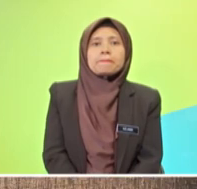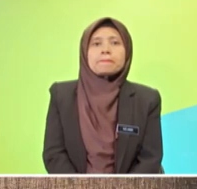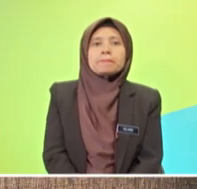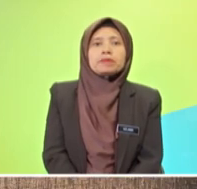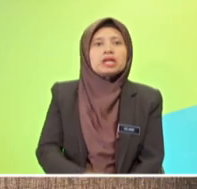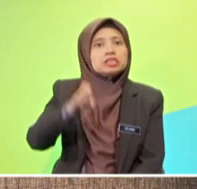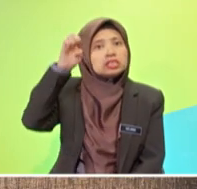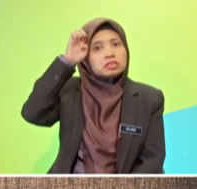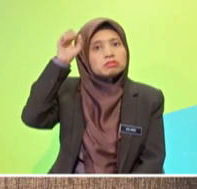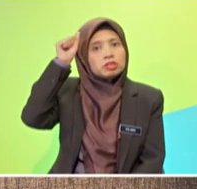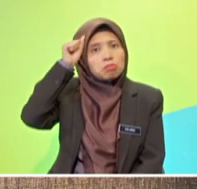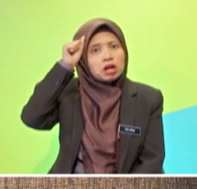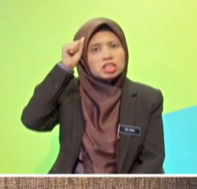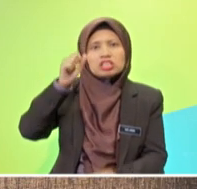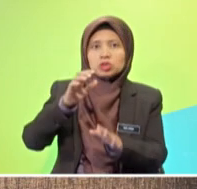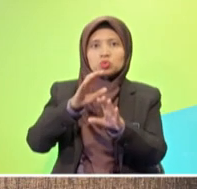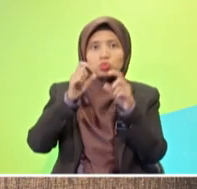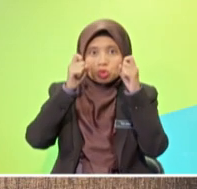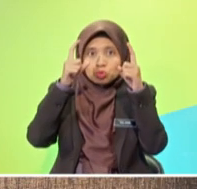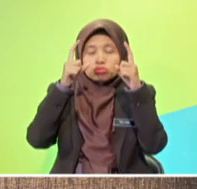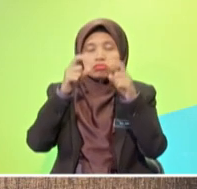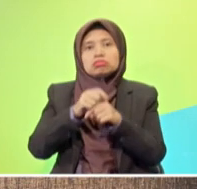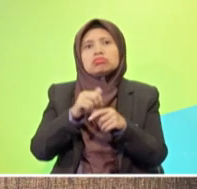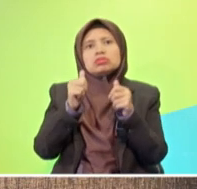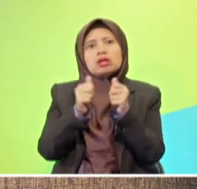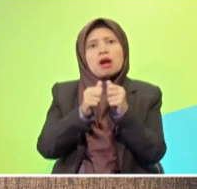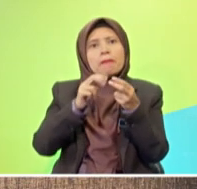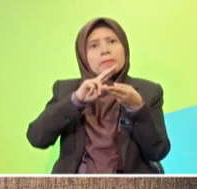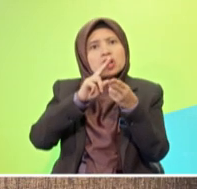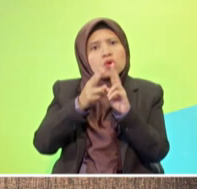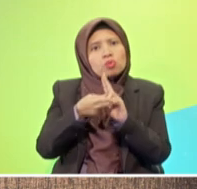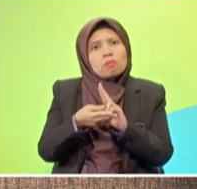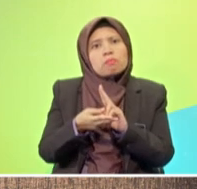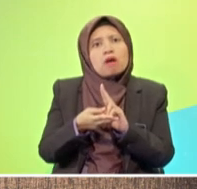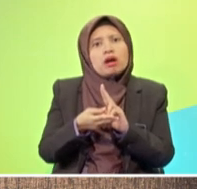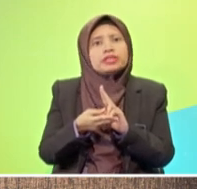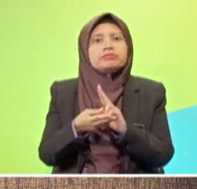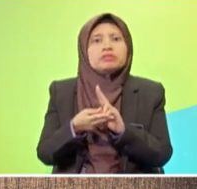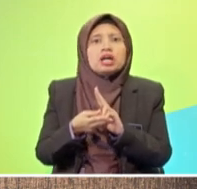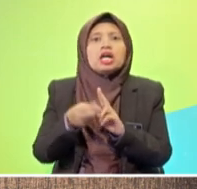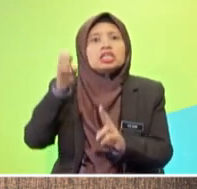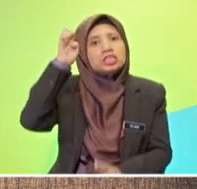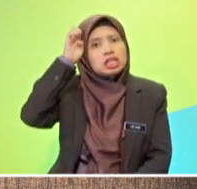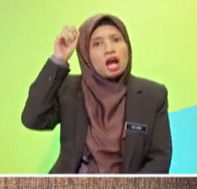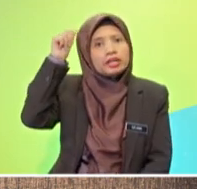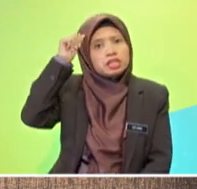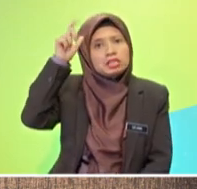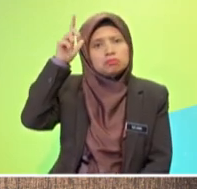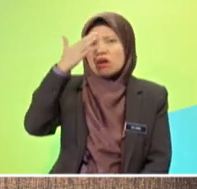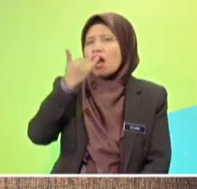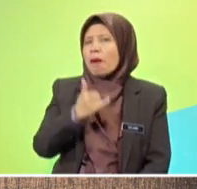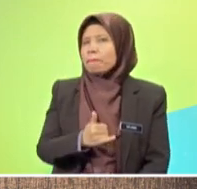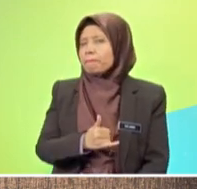sikap mencik Adli tadi dipandang si Adli bagaikan benang hendak menurunkan tikus Oke kemudian